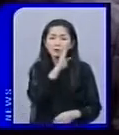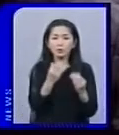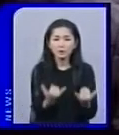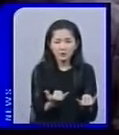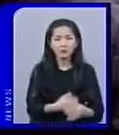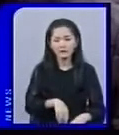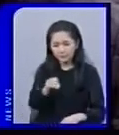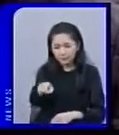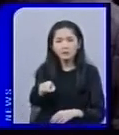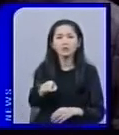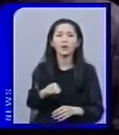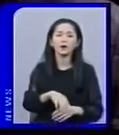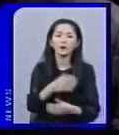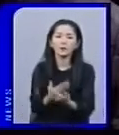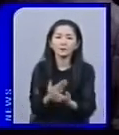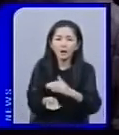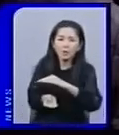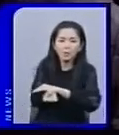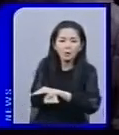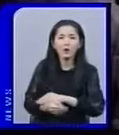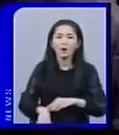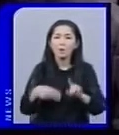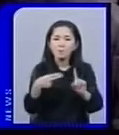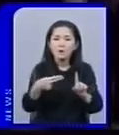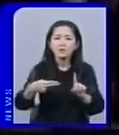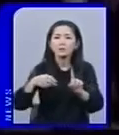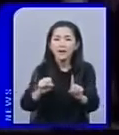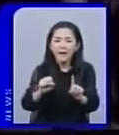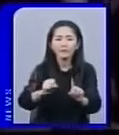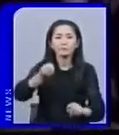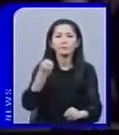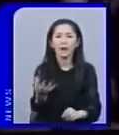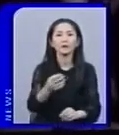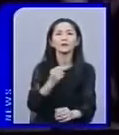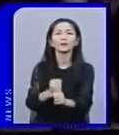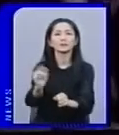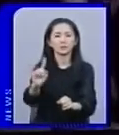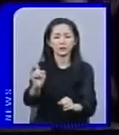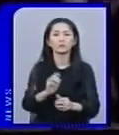แล้วหนูแทงเป็นหมื่นเป็นแสนแล้วเยอะๆมากขึ้นแล้วหนูแม่จะทำยังไง